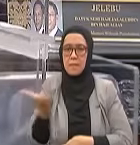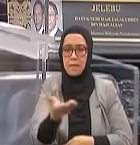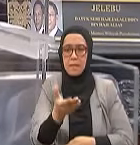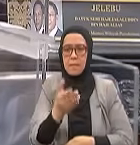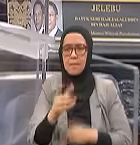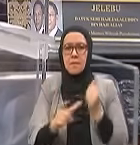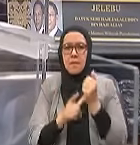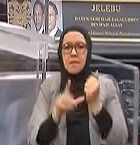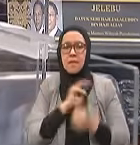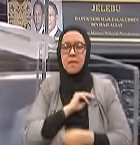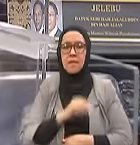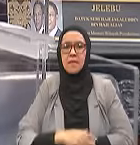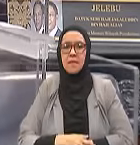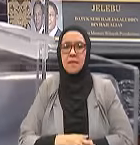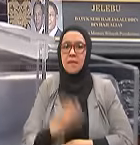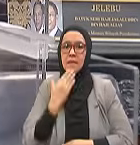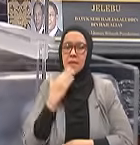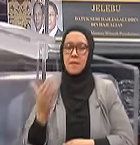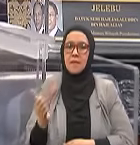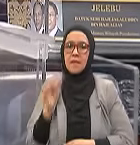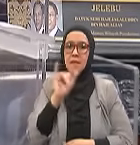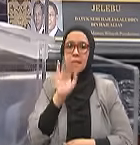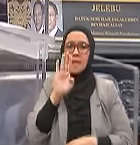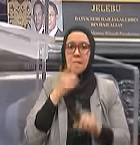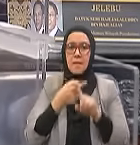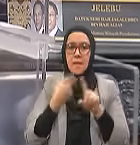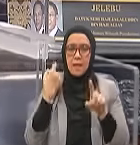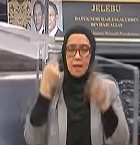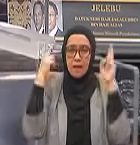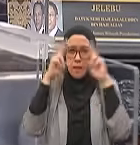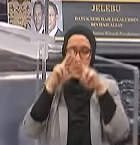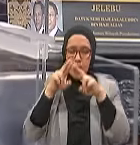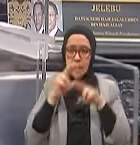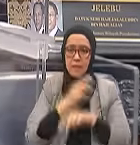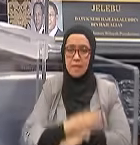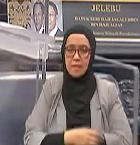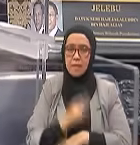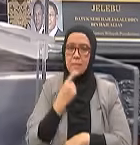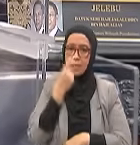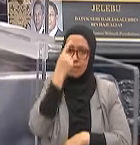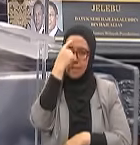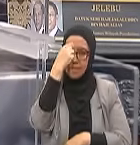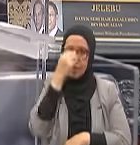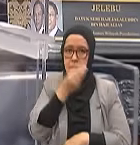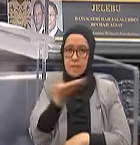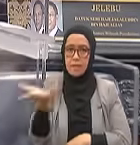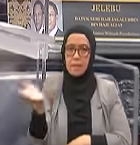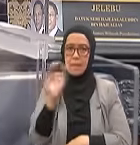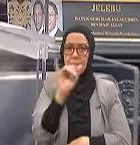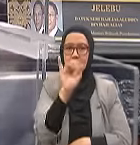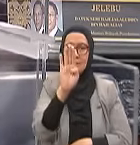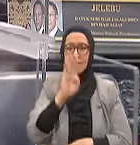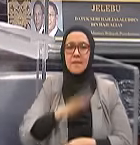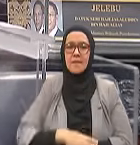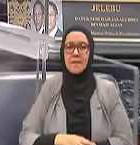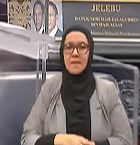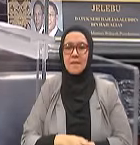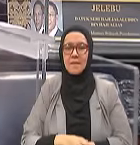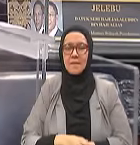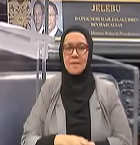Terima kasih WiFi daripada Rauf untuk makluman ahli yang berformat